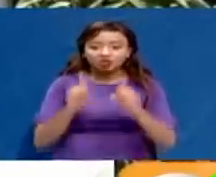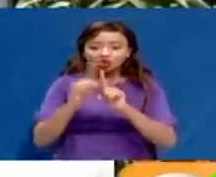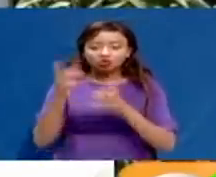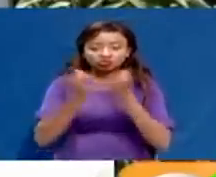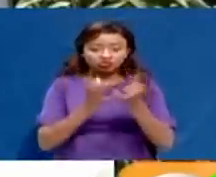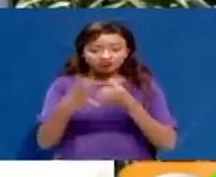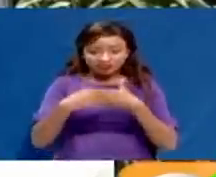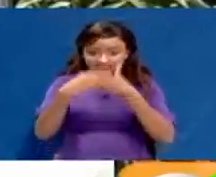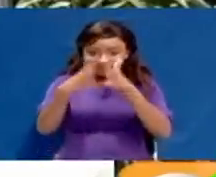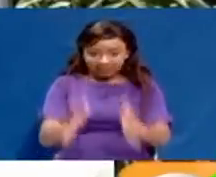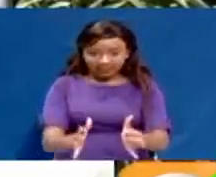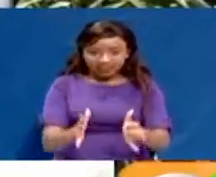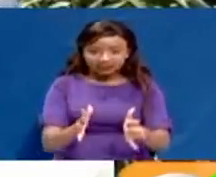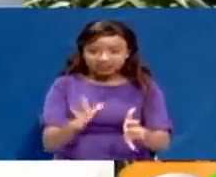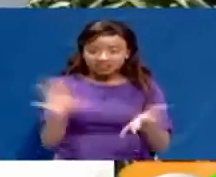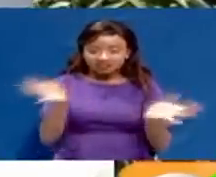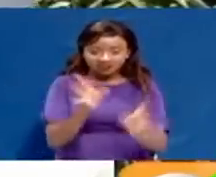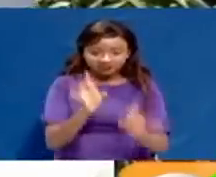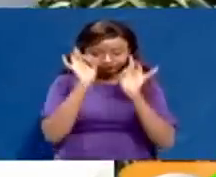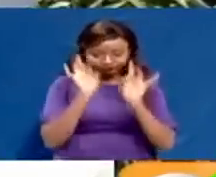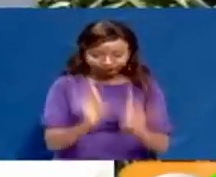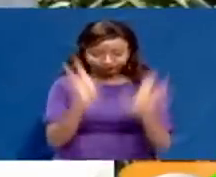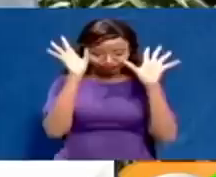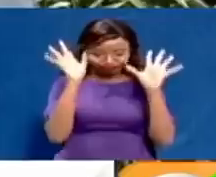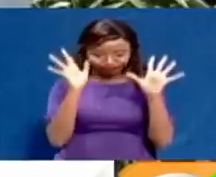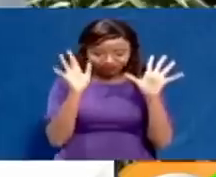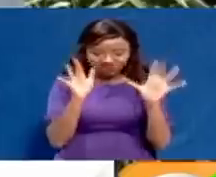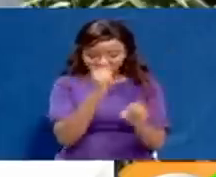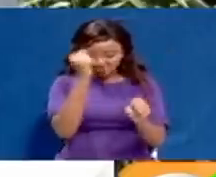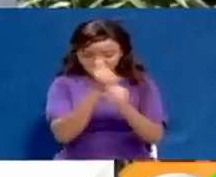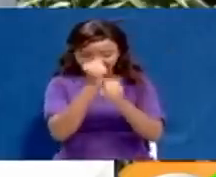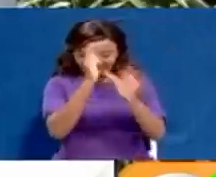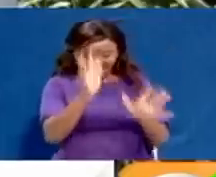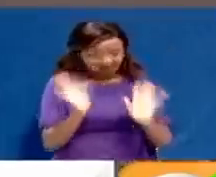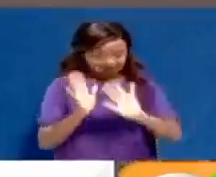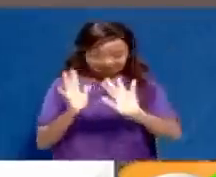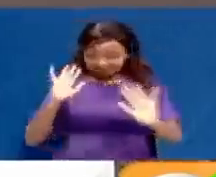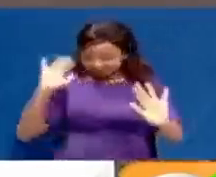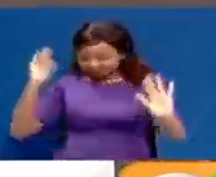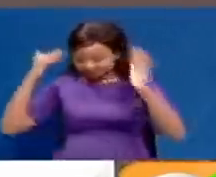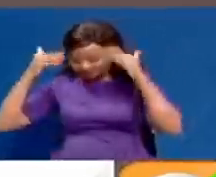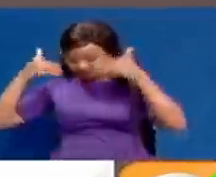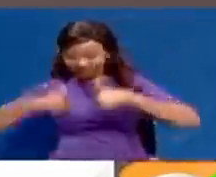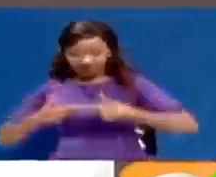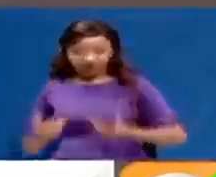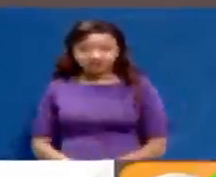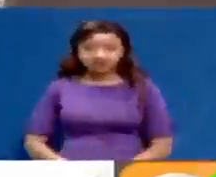leaders have abandoned workers to their own doom.